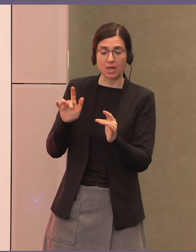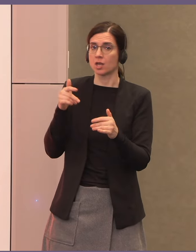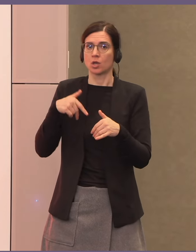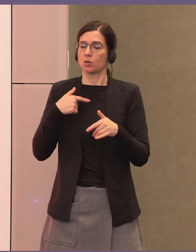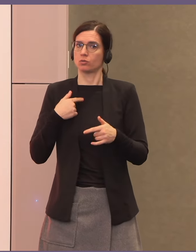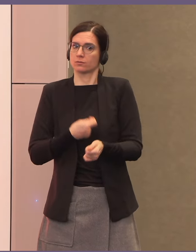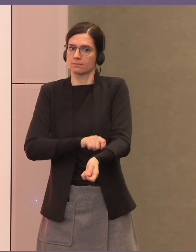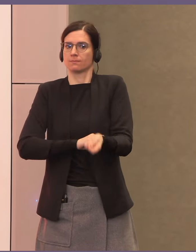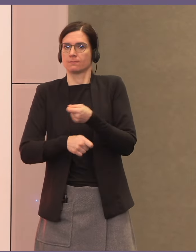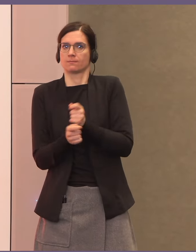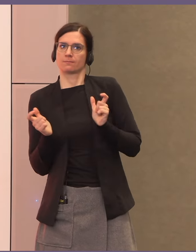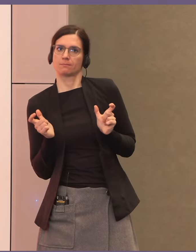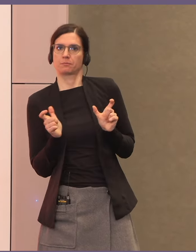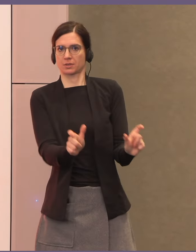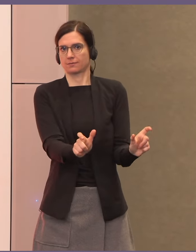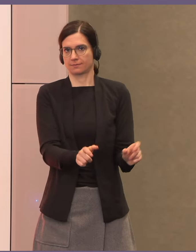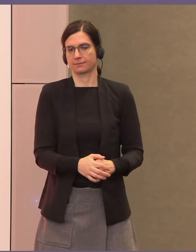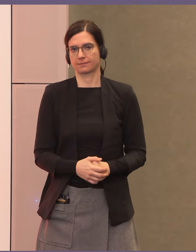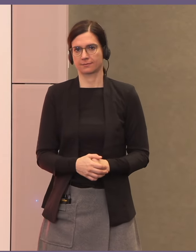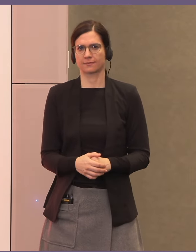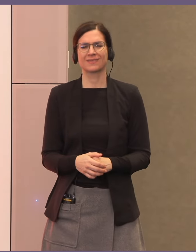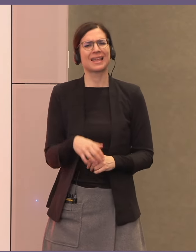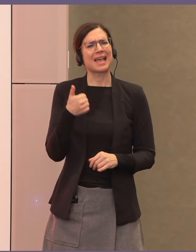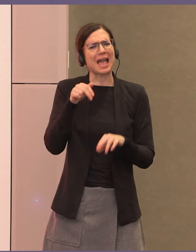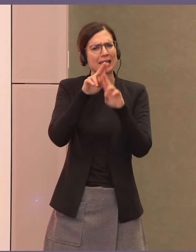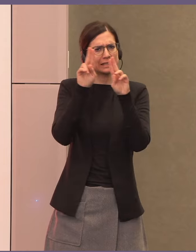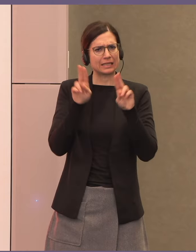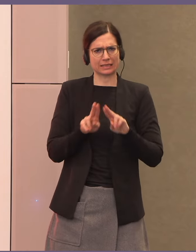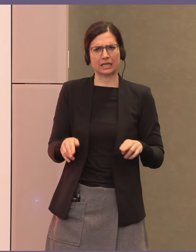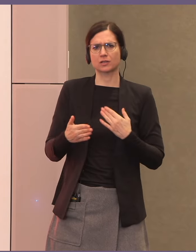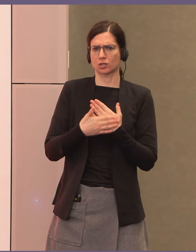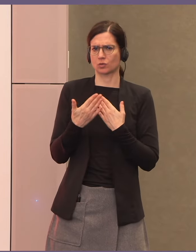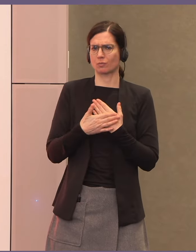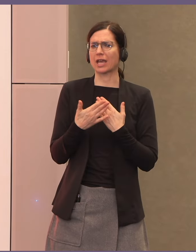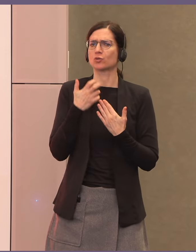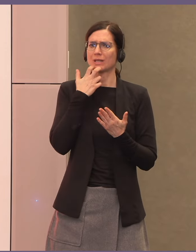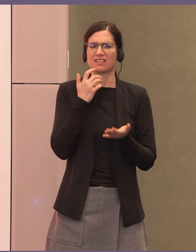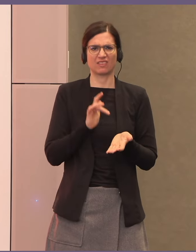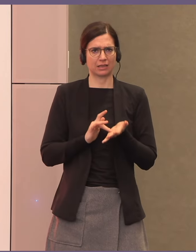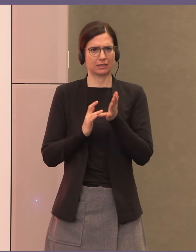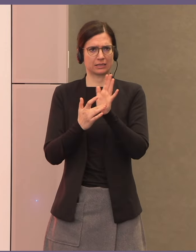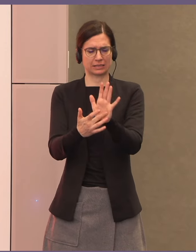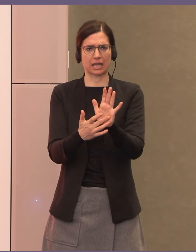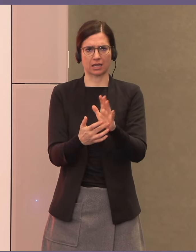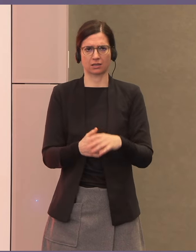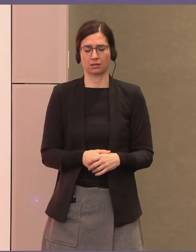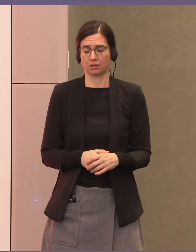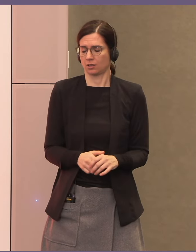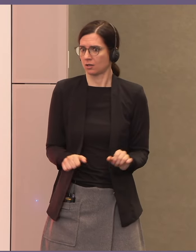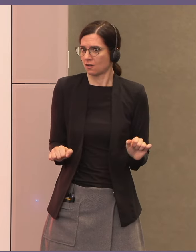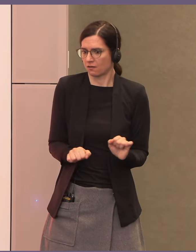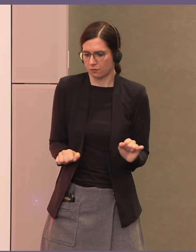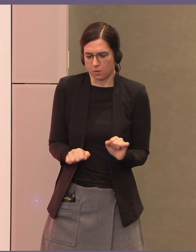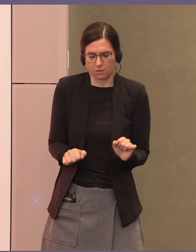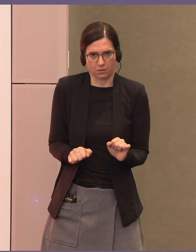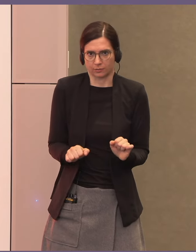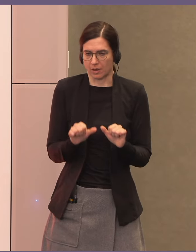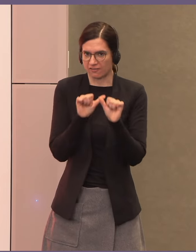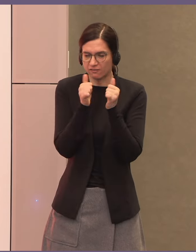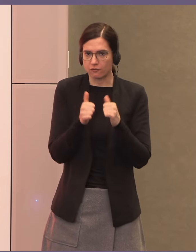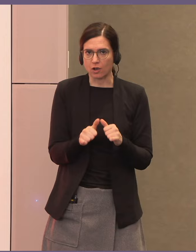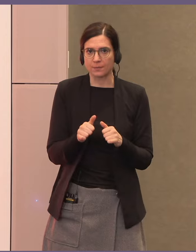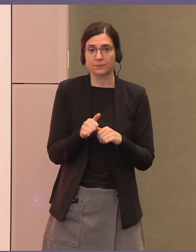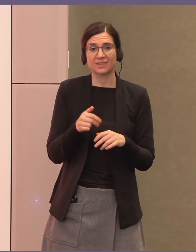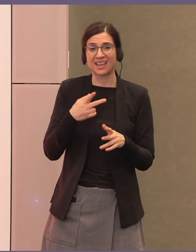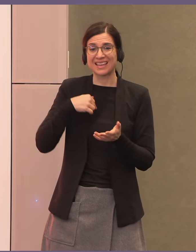Beispiele noch nennen. Ein internationales, an dem man das natürlich in der furchtbarsten Art und Weise auch sieht. Also wenn wir